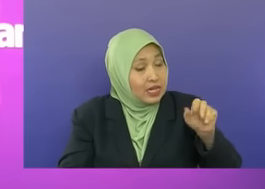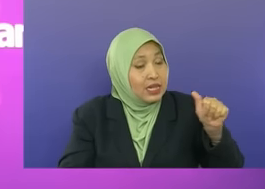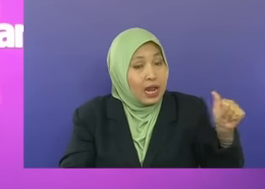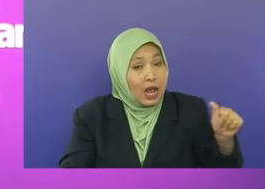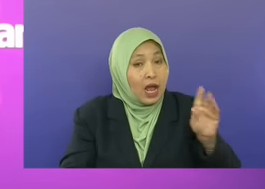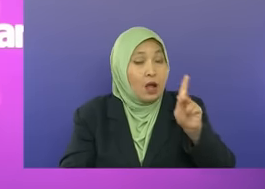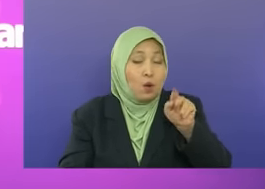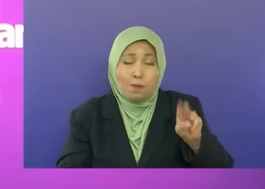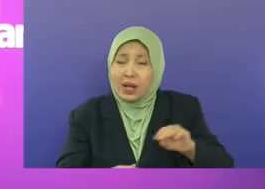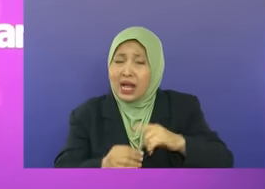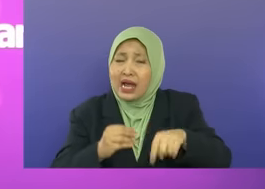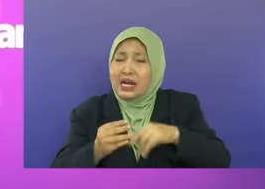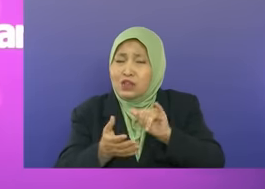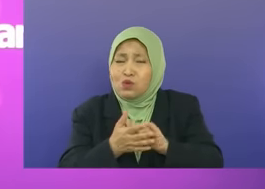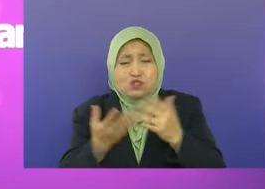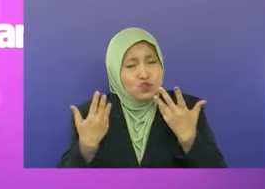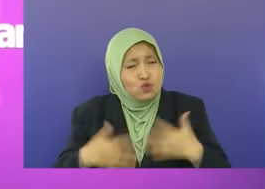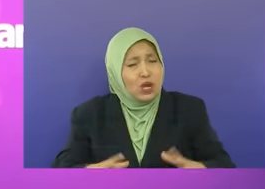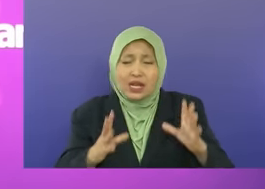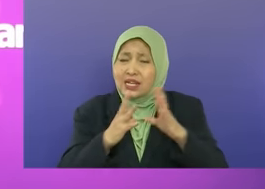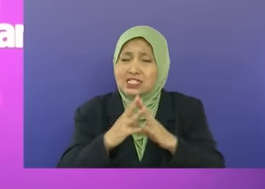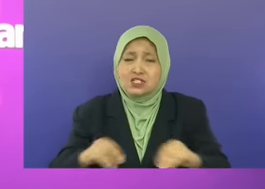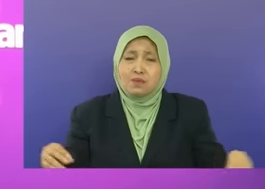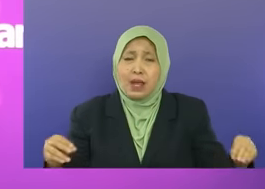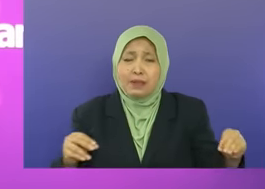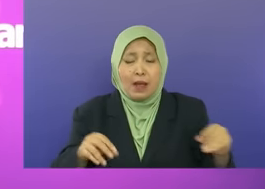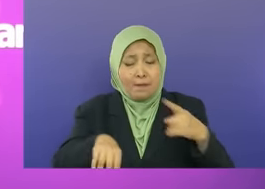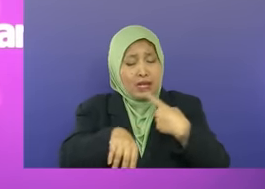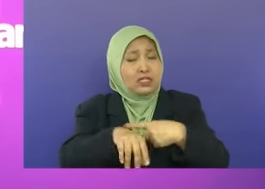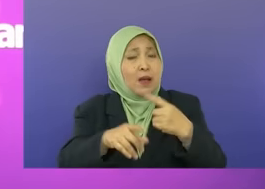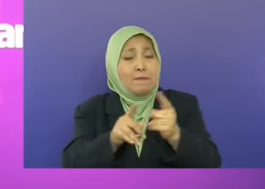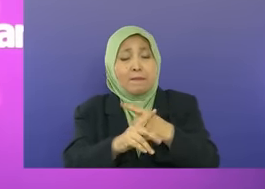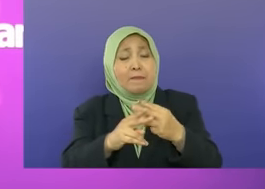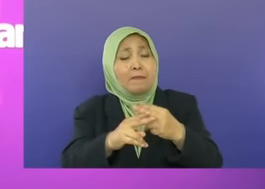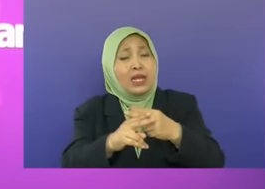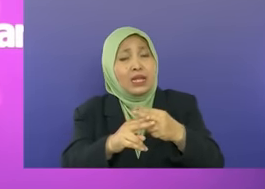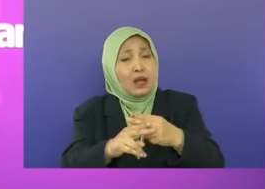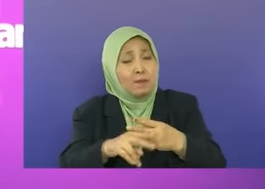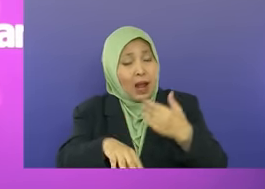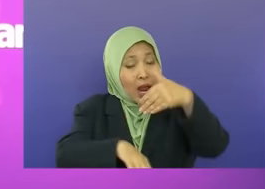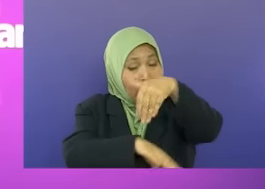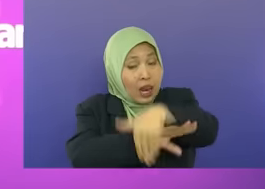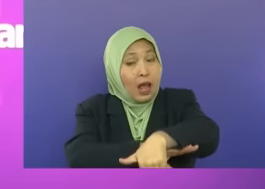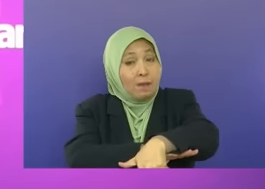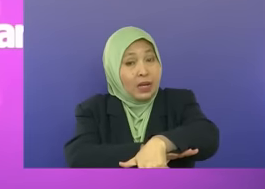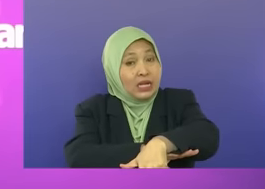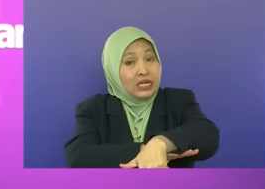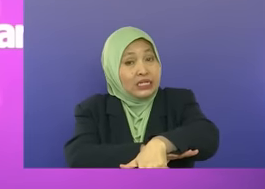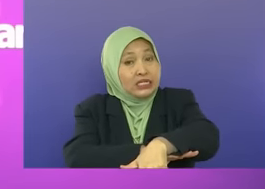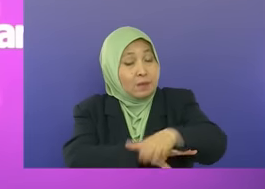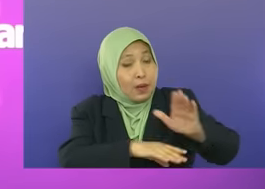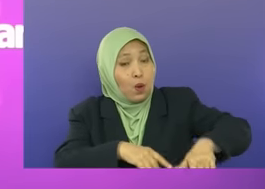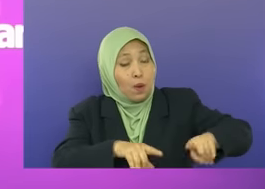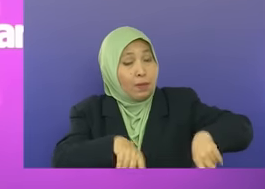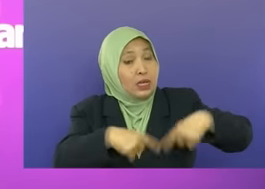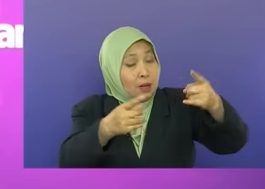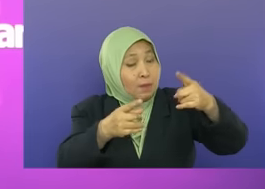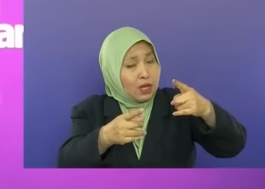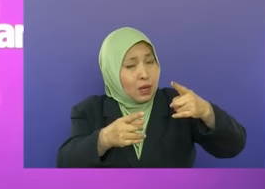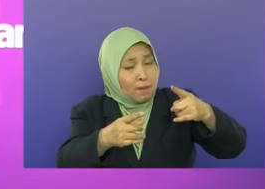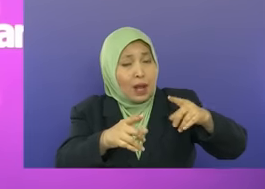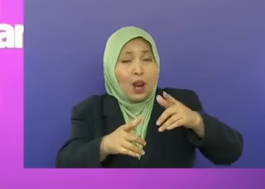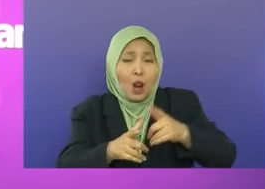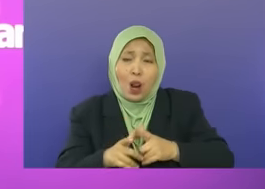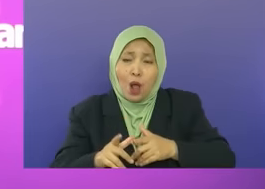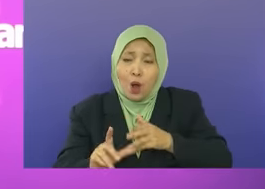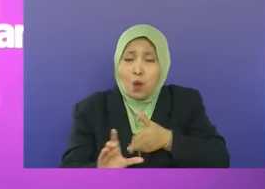hari itu telah diselesaikan dalam masa yang pendek bila pada malam sebelum eee pergi itu berlari daripada